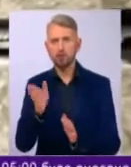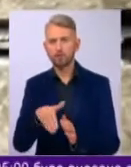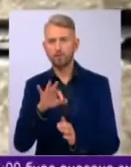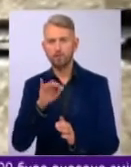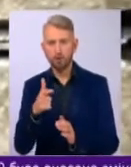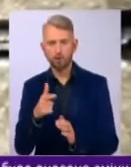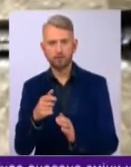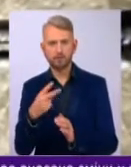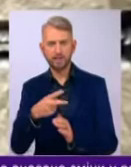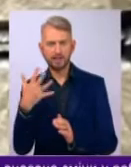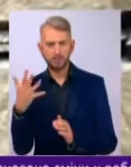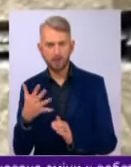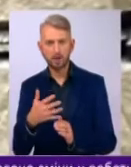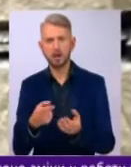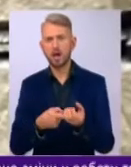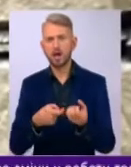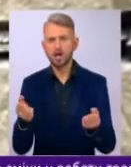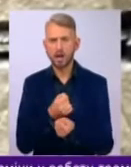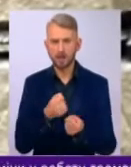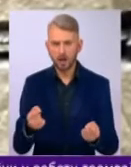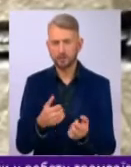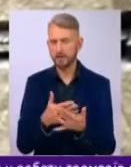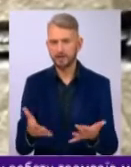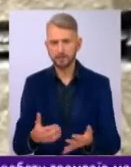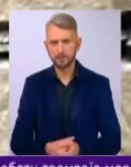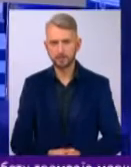гранат РГД-5, 13 гранат Ф-1.